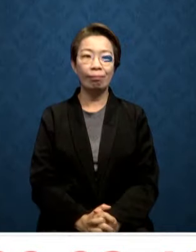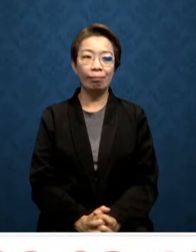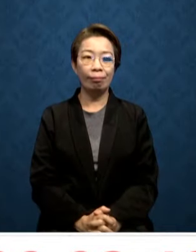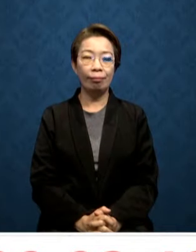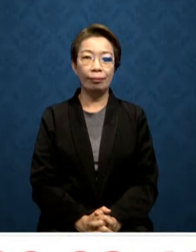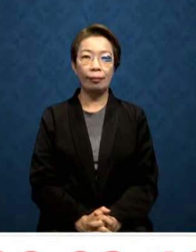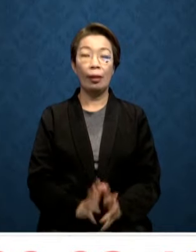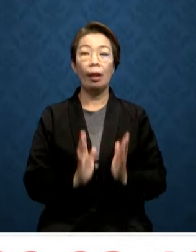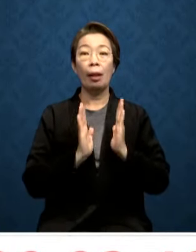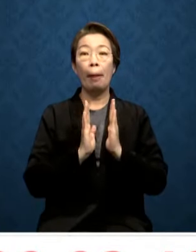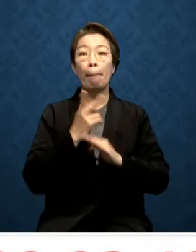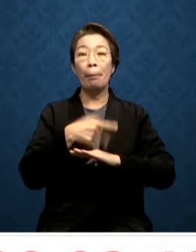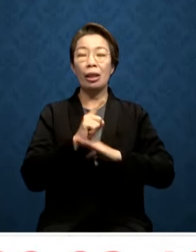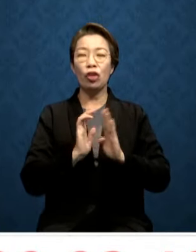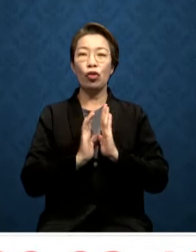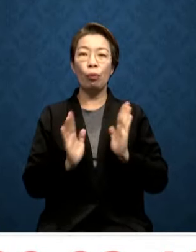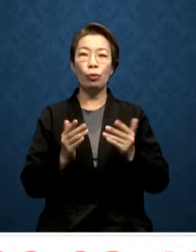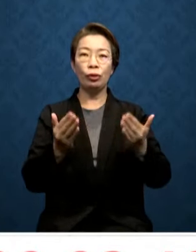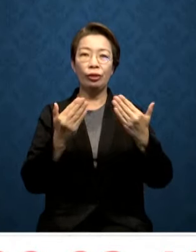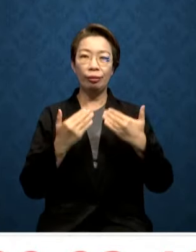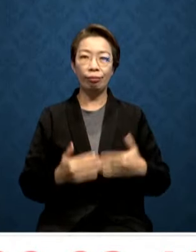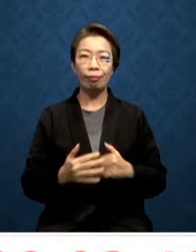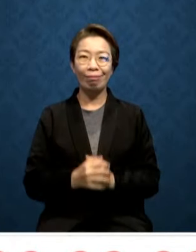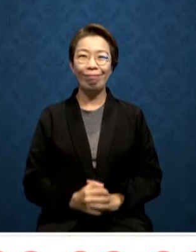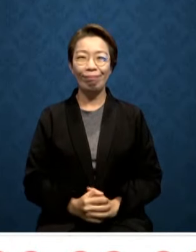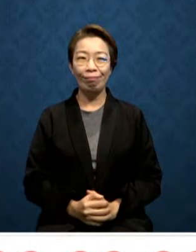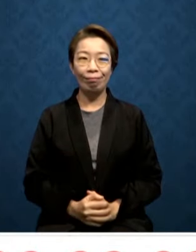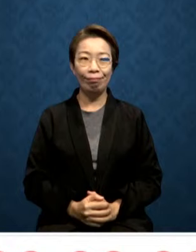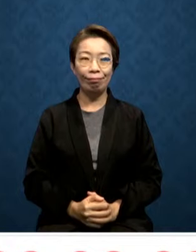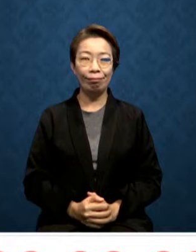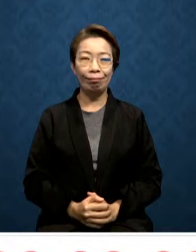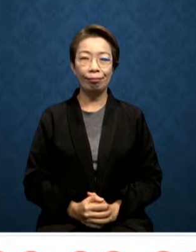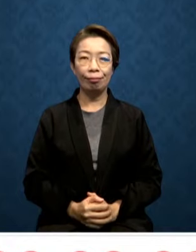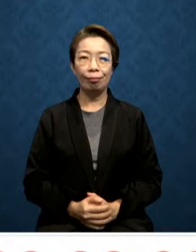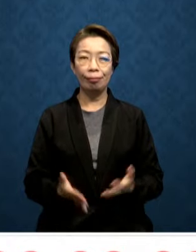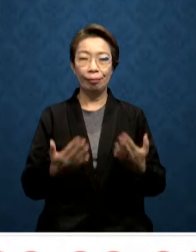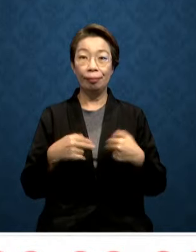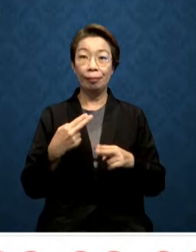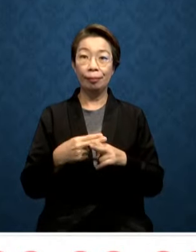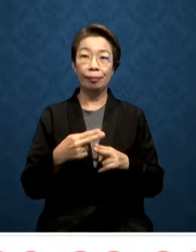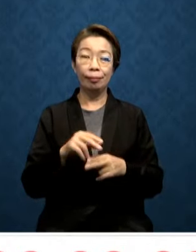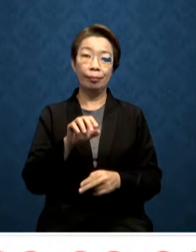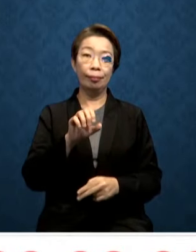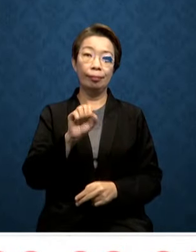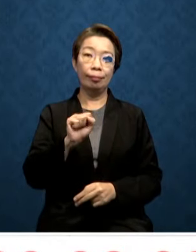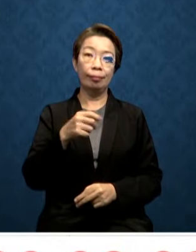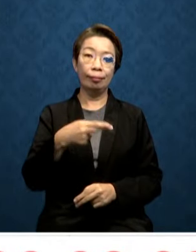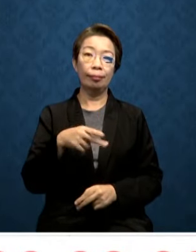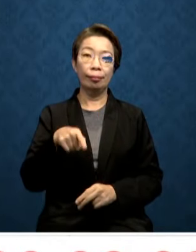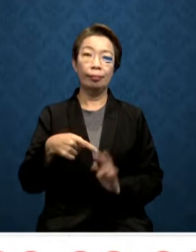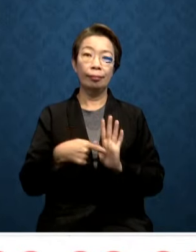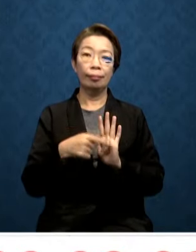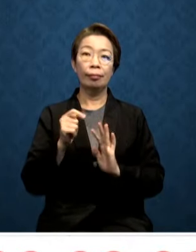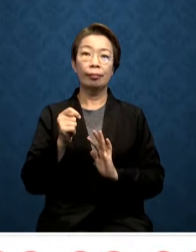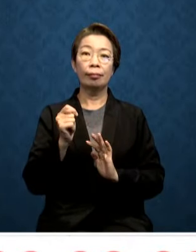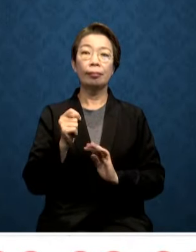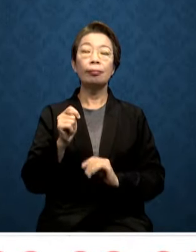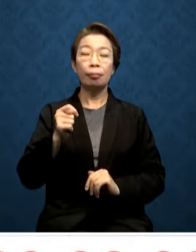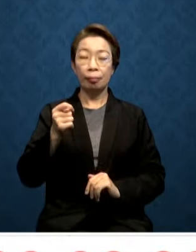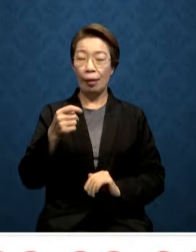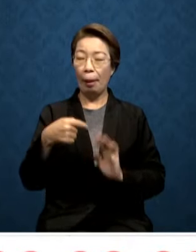ขอบคุณมากครับต่อไปท่านสาพันธ์ลุงโรจนะพนิษฐ์ครับเรียนเชิญครับ